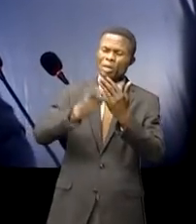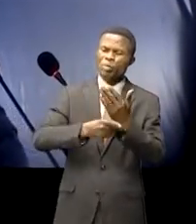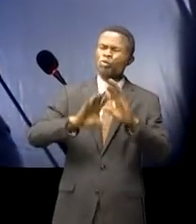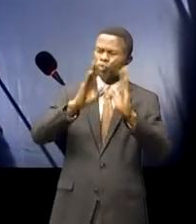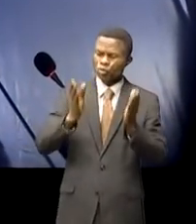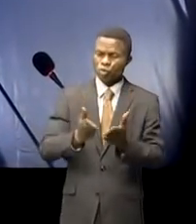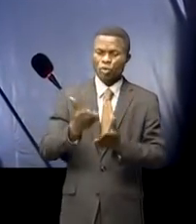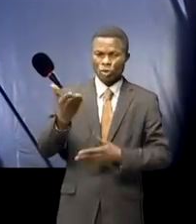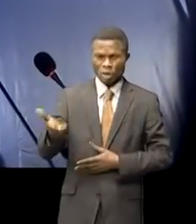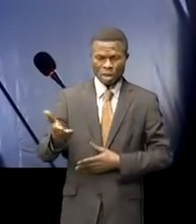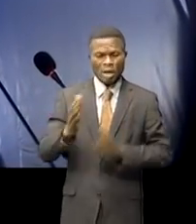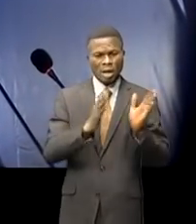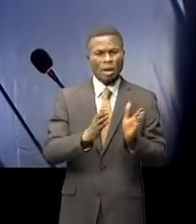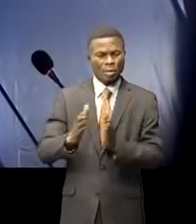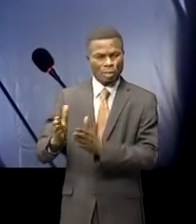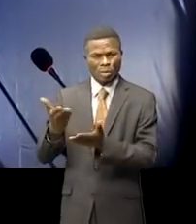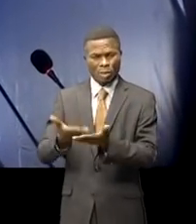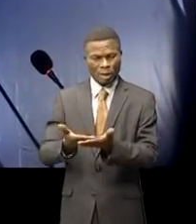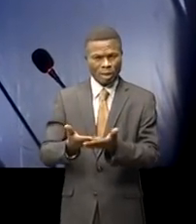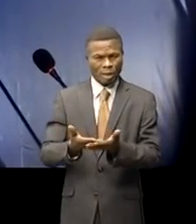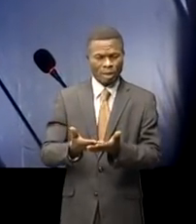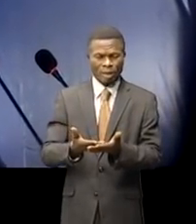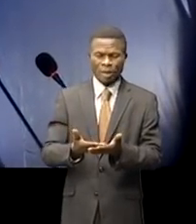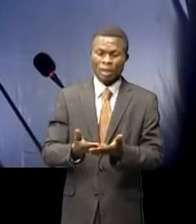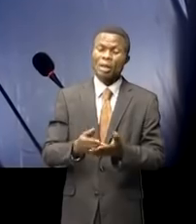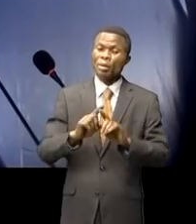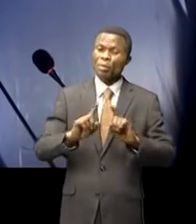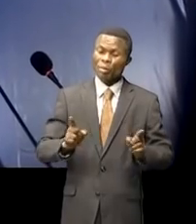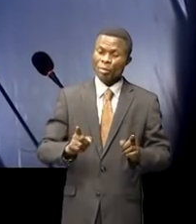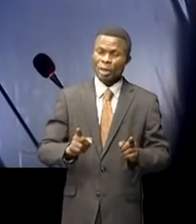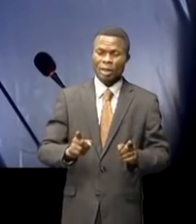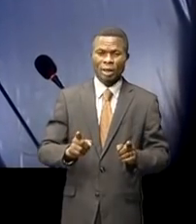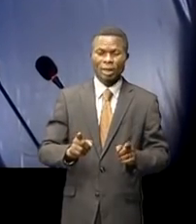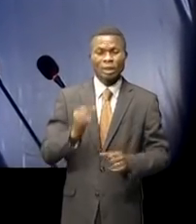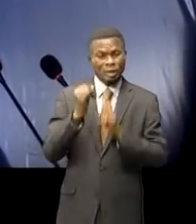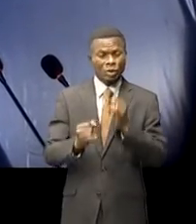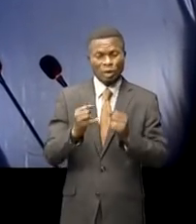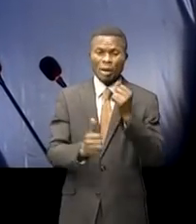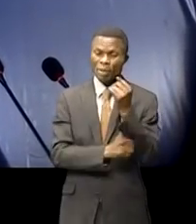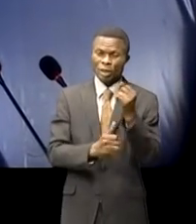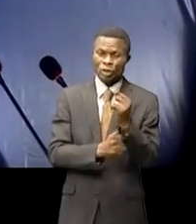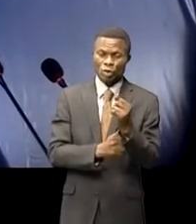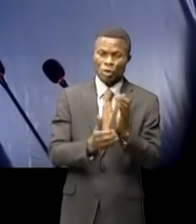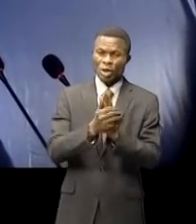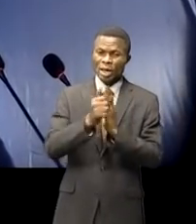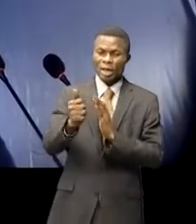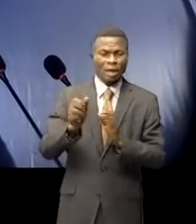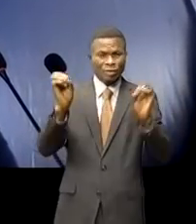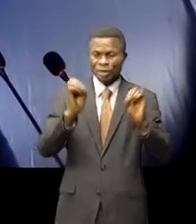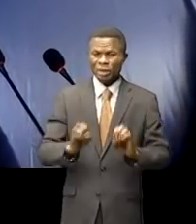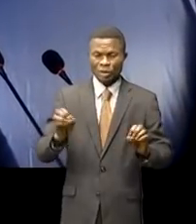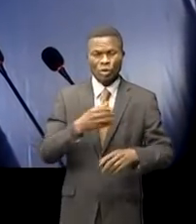programmes que l'on peut aimer les meilleurs gundam mais si on n'a pas des hommes et les